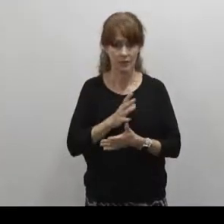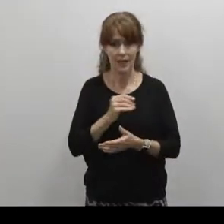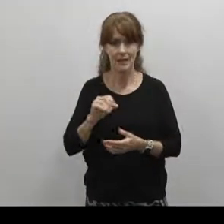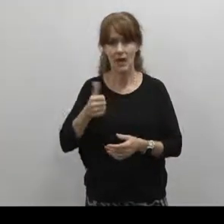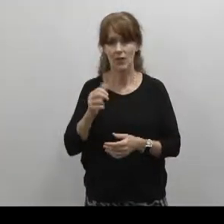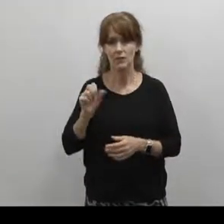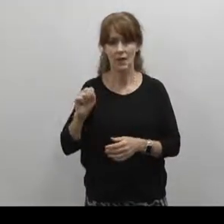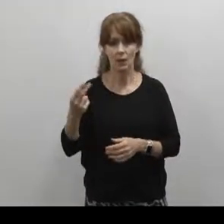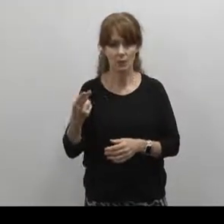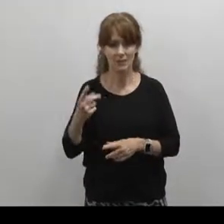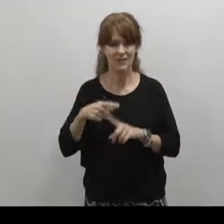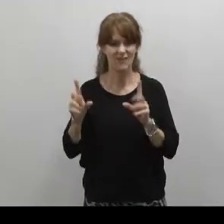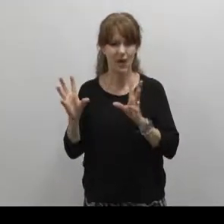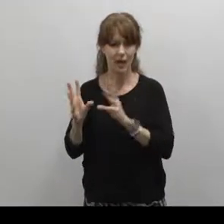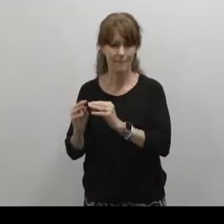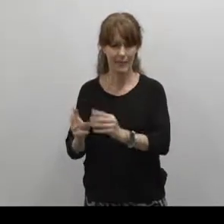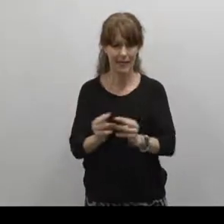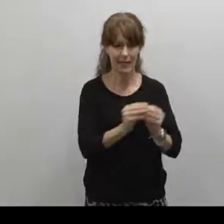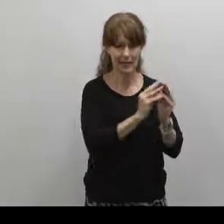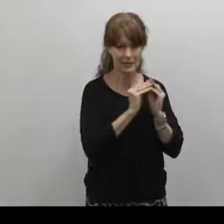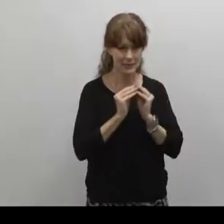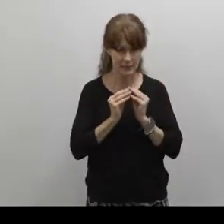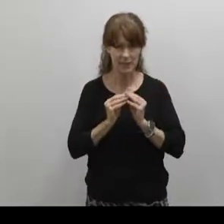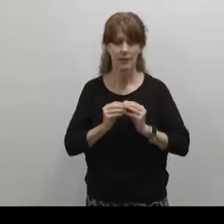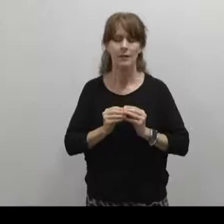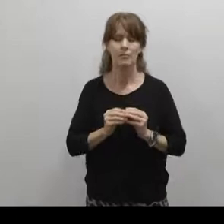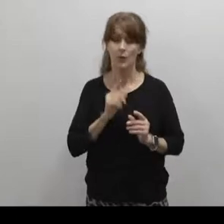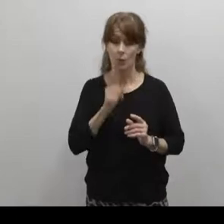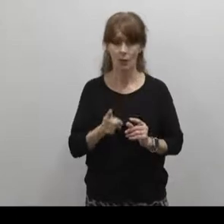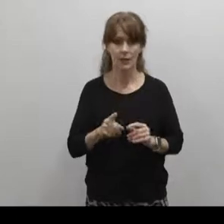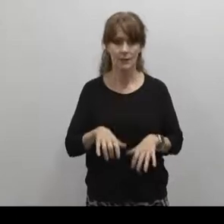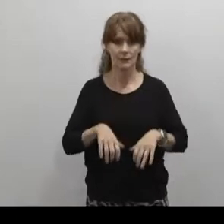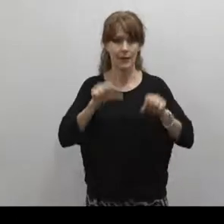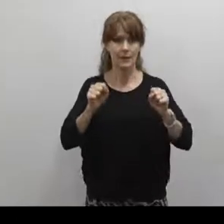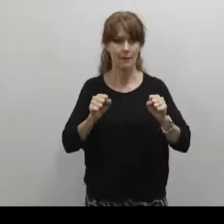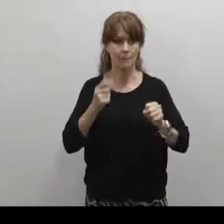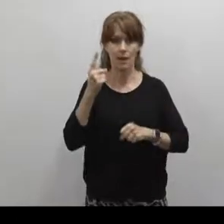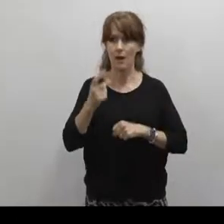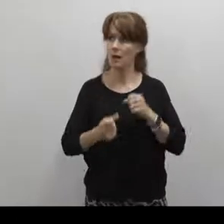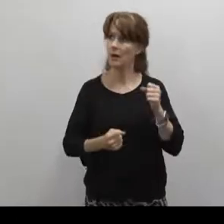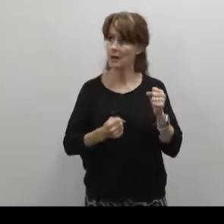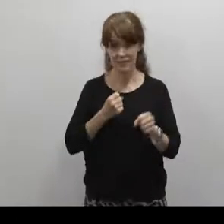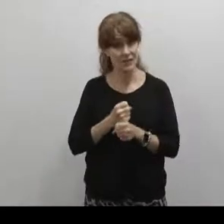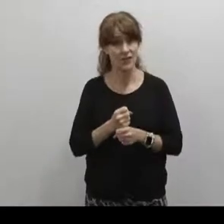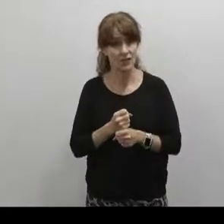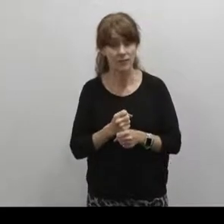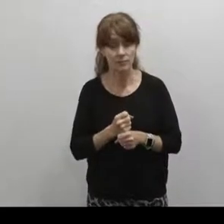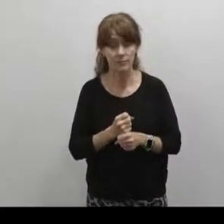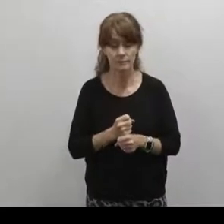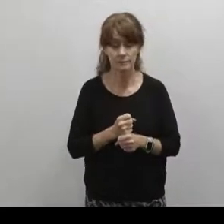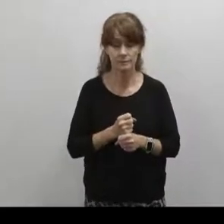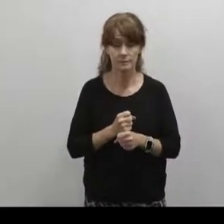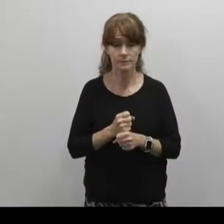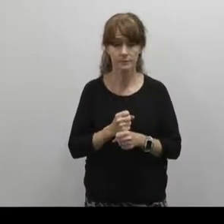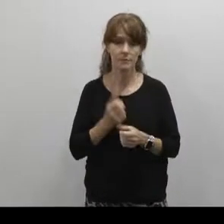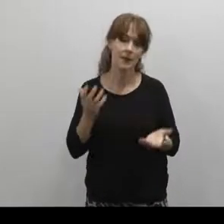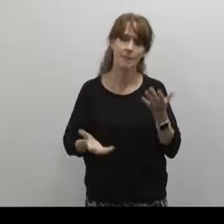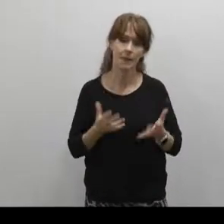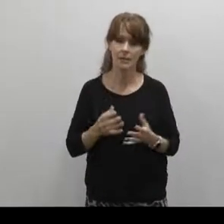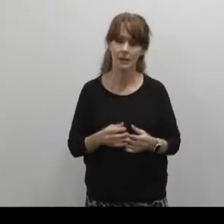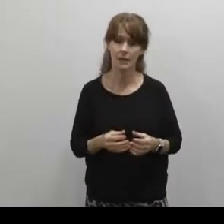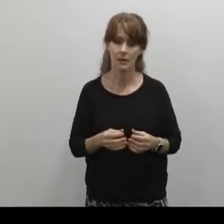đầm na ca bọc bòn sả lá dương cùng ca cắt bần thoi ca prapra tham pol lăng viên đường tơi ca dạng hỏi